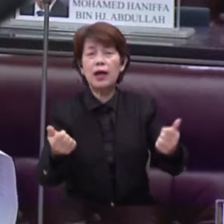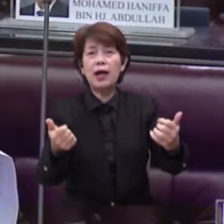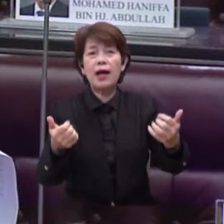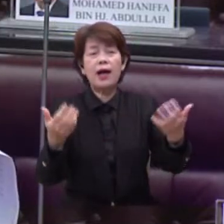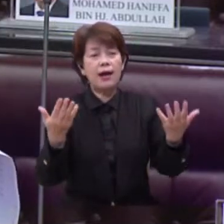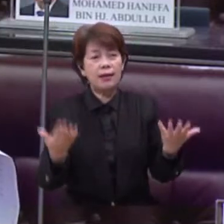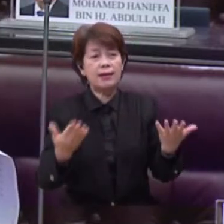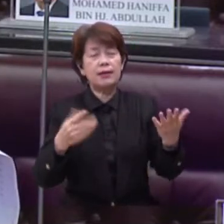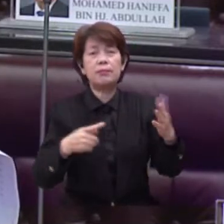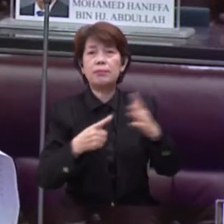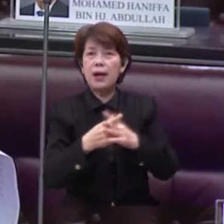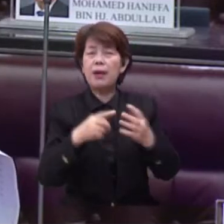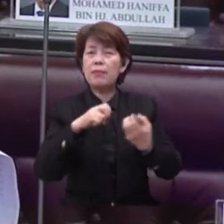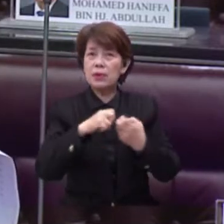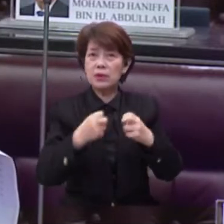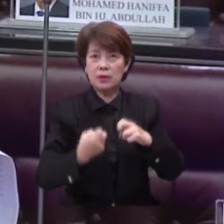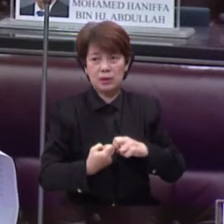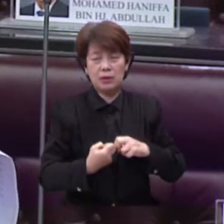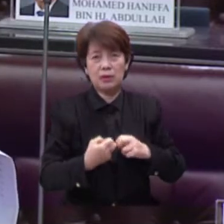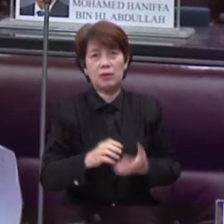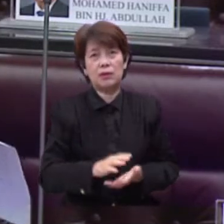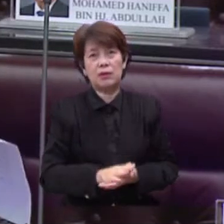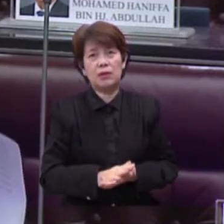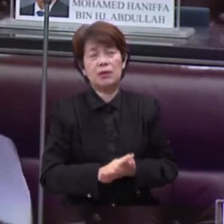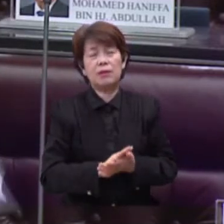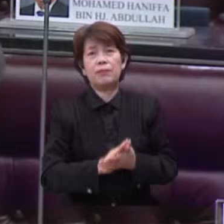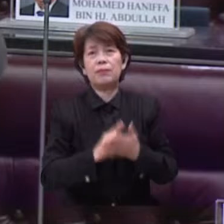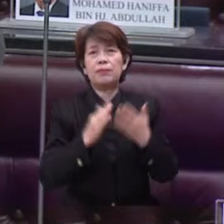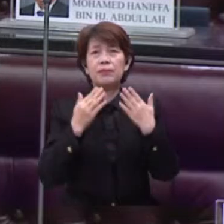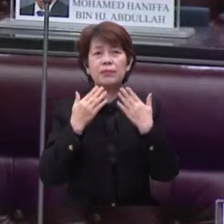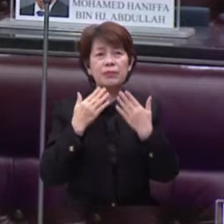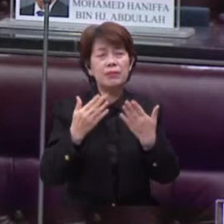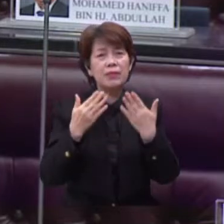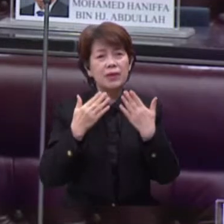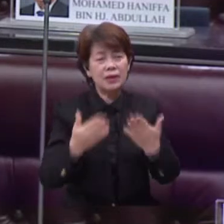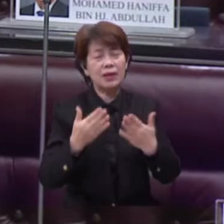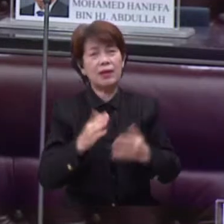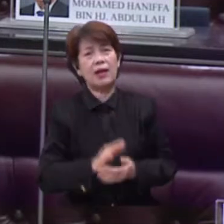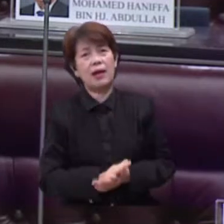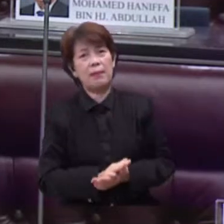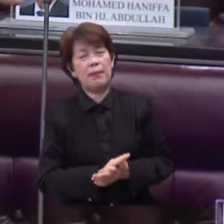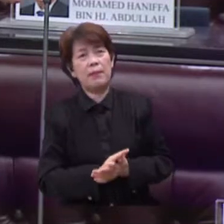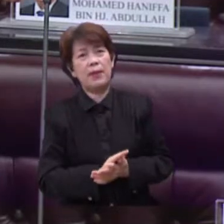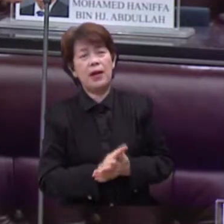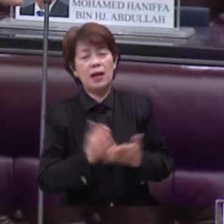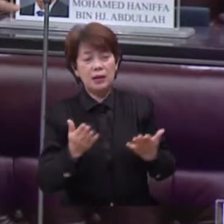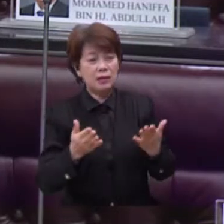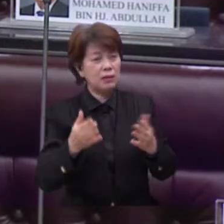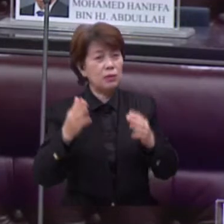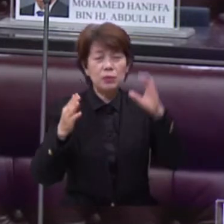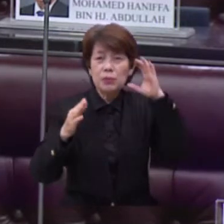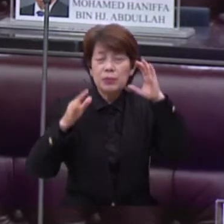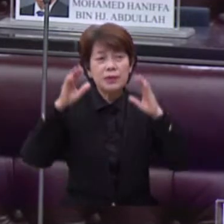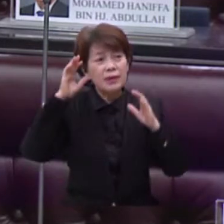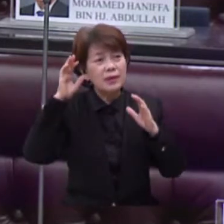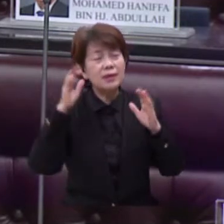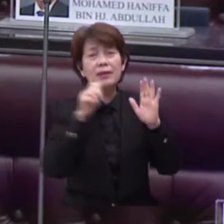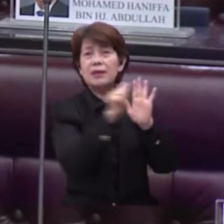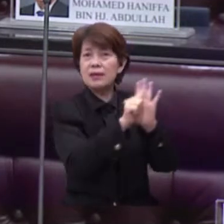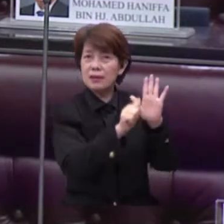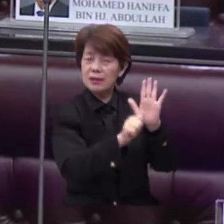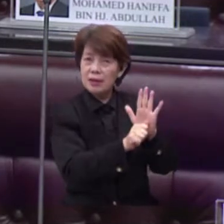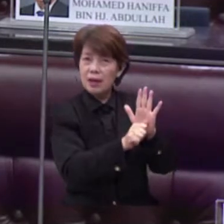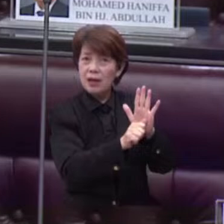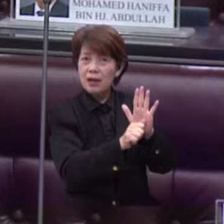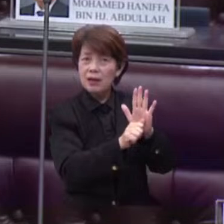terima kasih kepada timbalan Menteri yang begitu konsisten duduk dalam dewan ini mendengar akta ini untuk ada penambahan